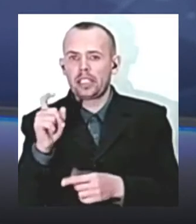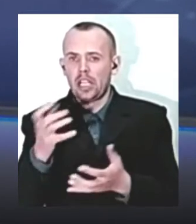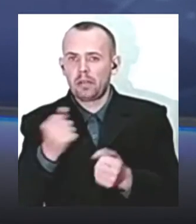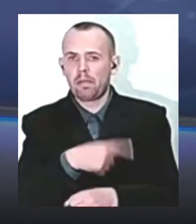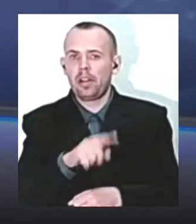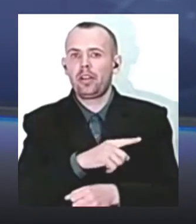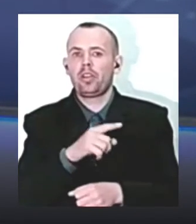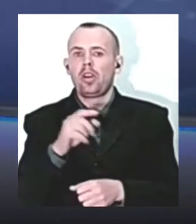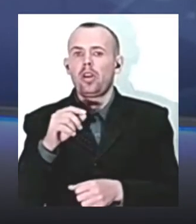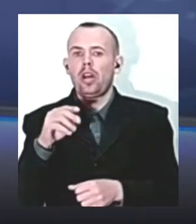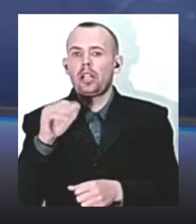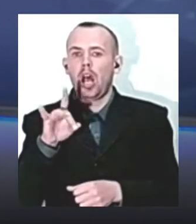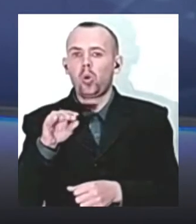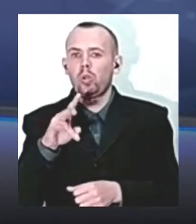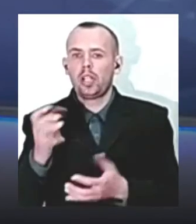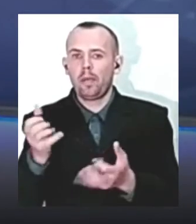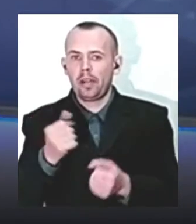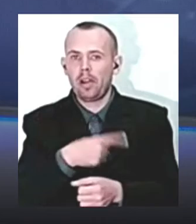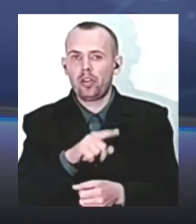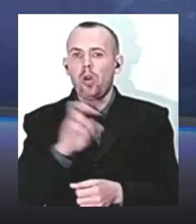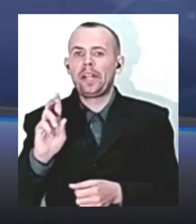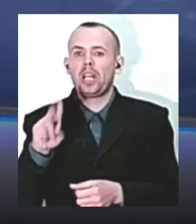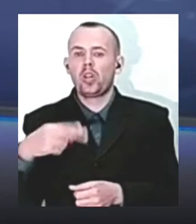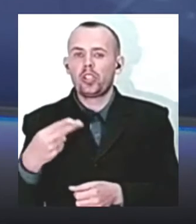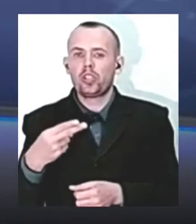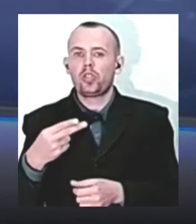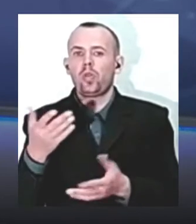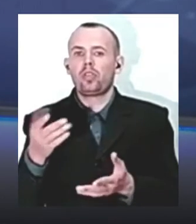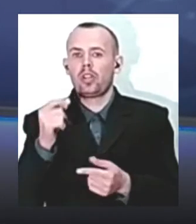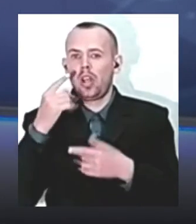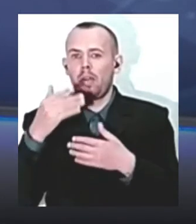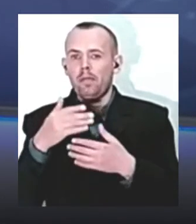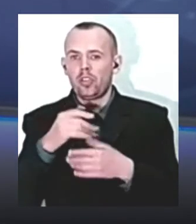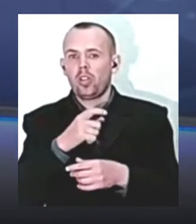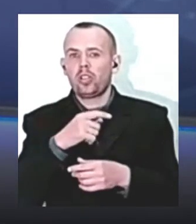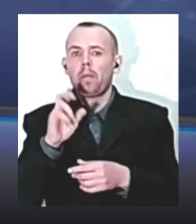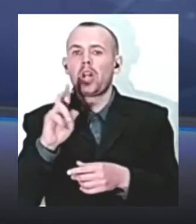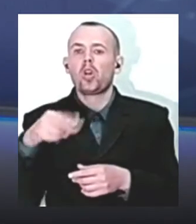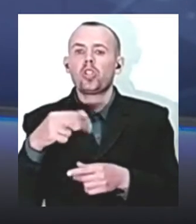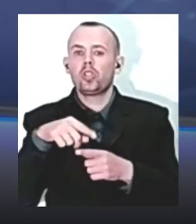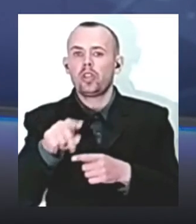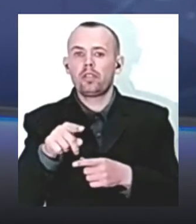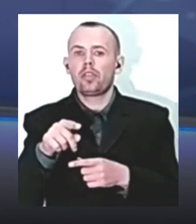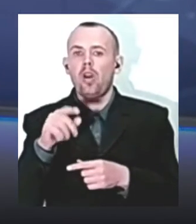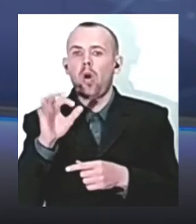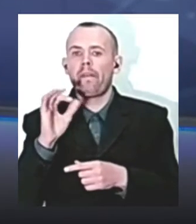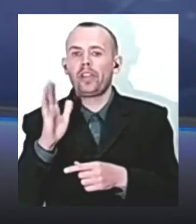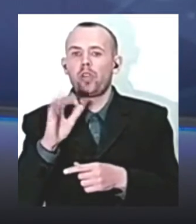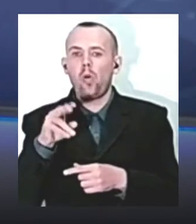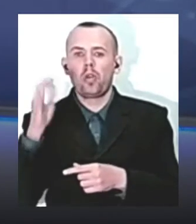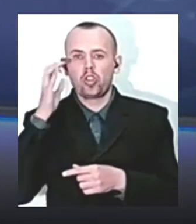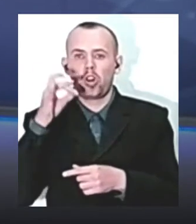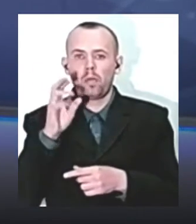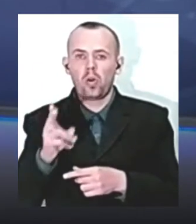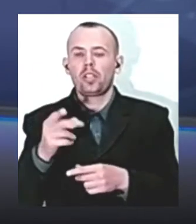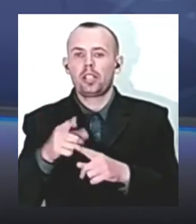Тарутино приймає лікарню, Білгород-Дністровський, ну, найближчі до Одеси Білгород-Дністровського, Відіополь, Чорноморськ – це перші хвилі,